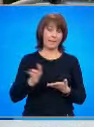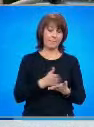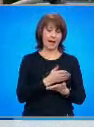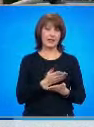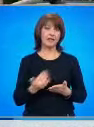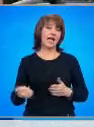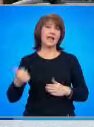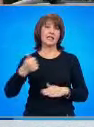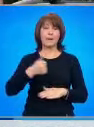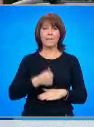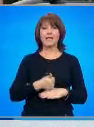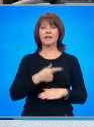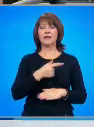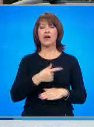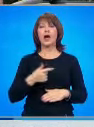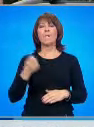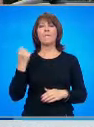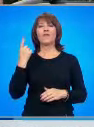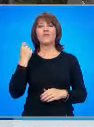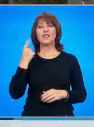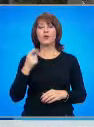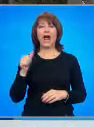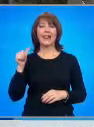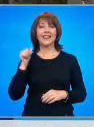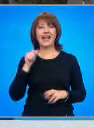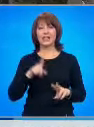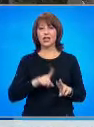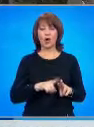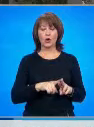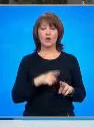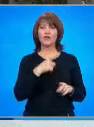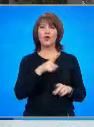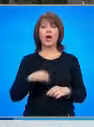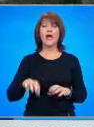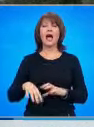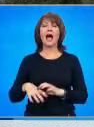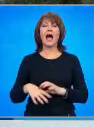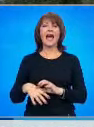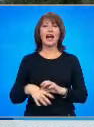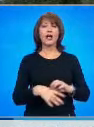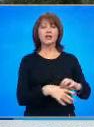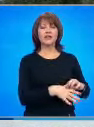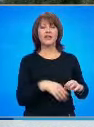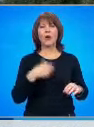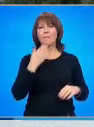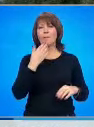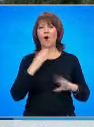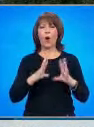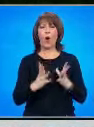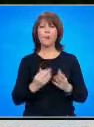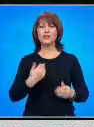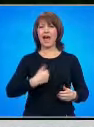негово място беше назначен професор Атанас Йонков. Той е ръководител катедра по обща оперативна хирургия на Медицинския